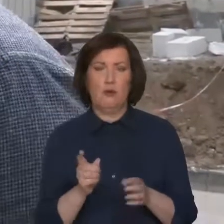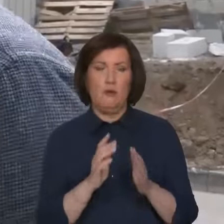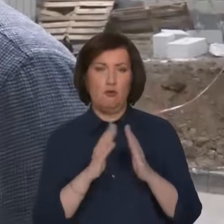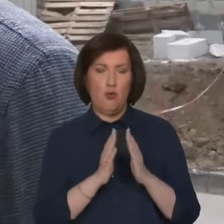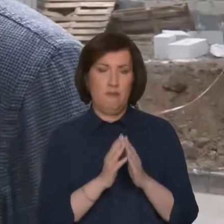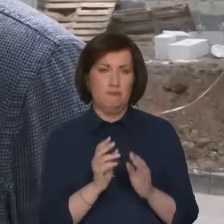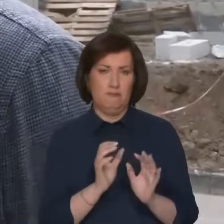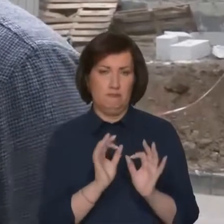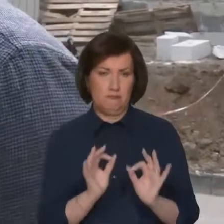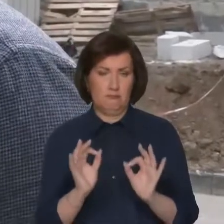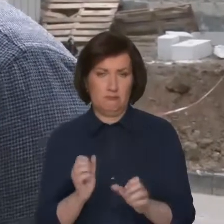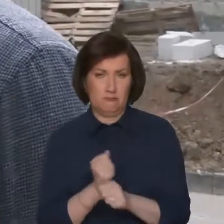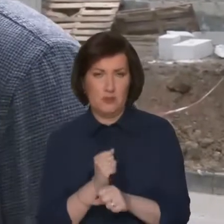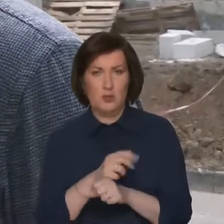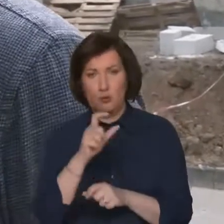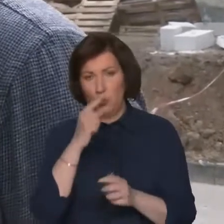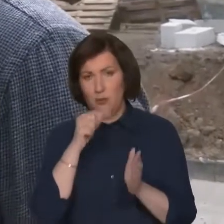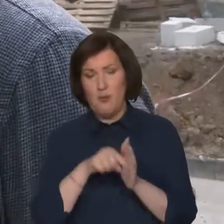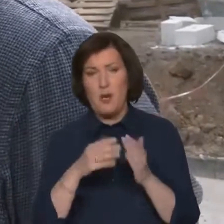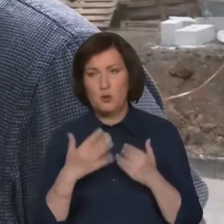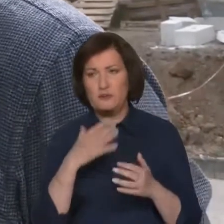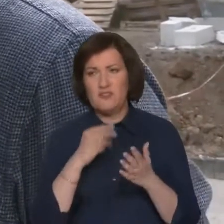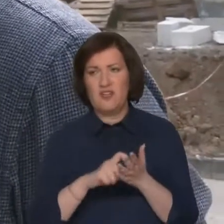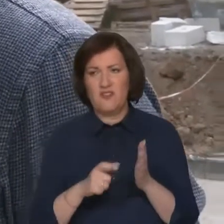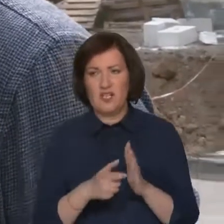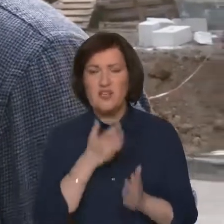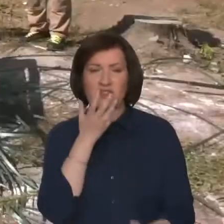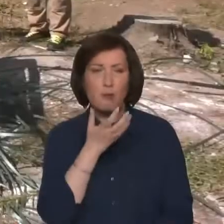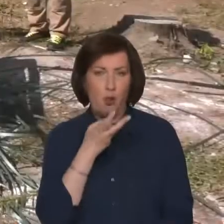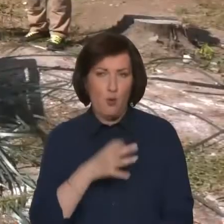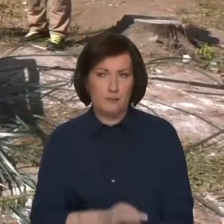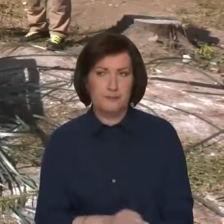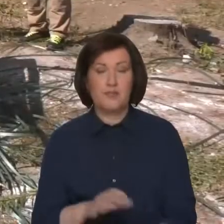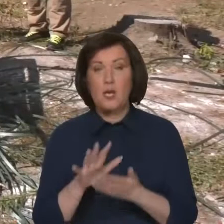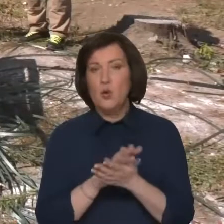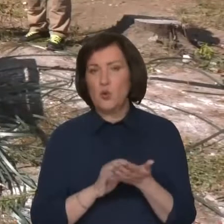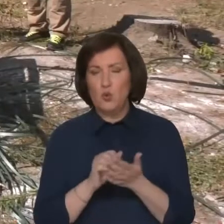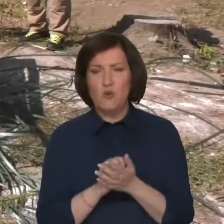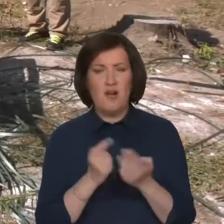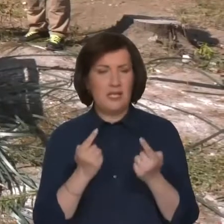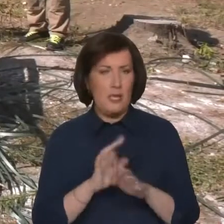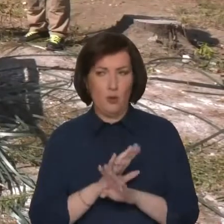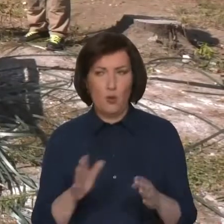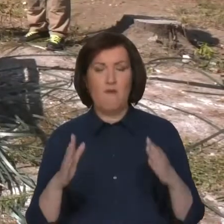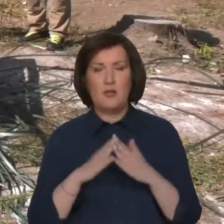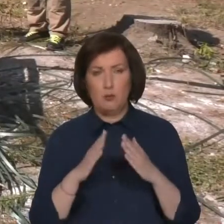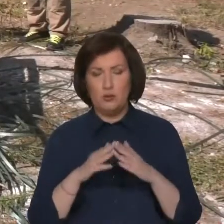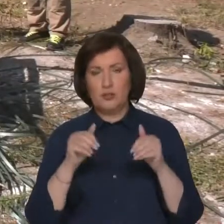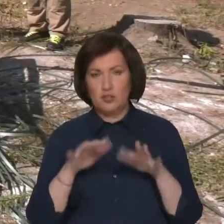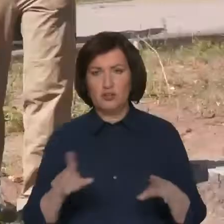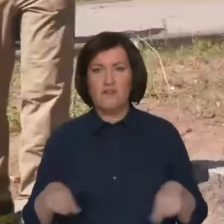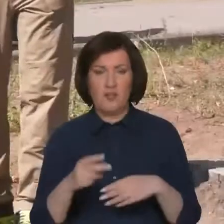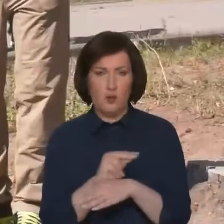надлежащее состояние, для того, щоб люди попали вже в свої квартири в тепло. Руйнування не глобальні, тому будинок